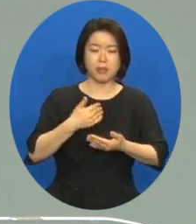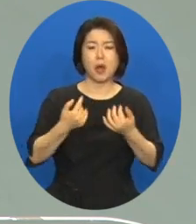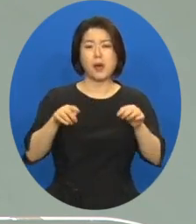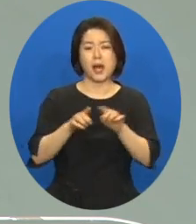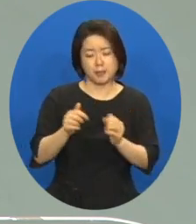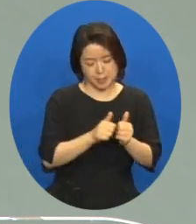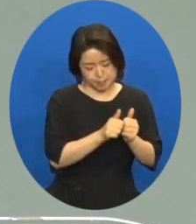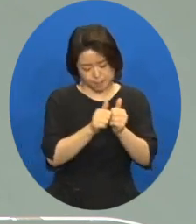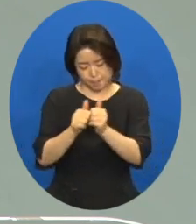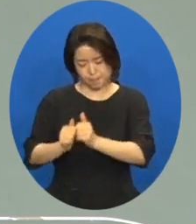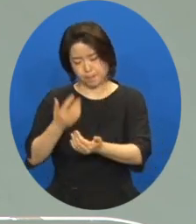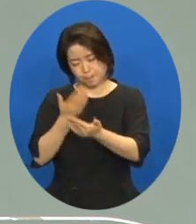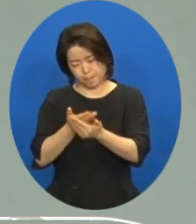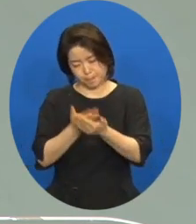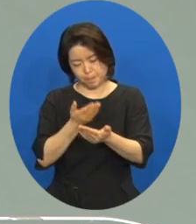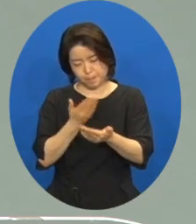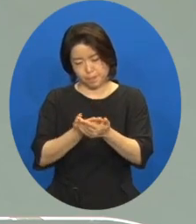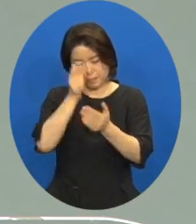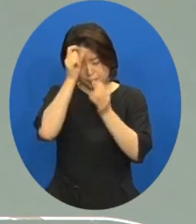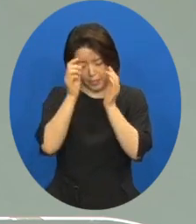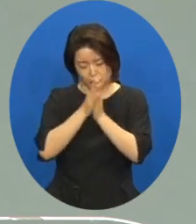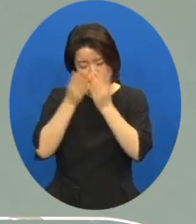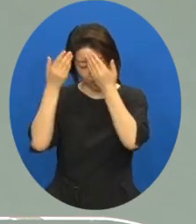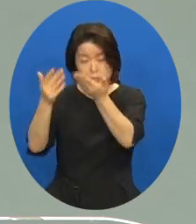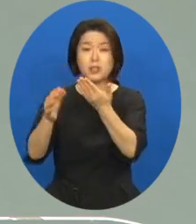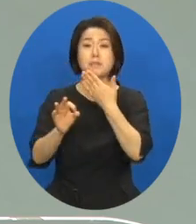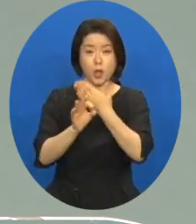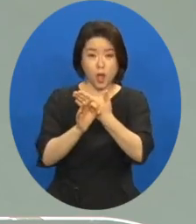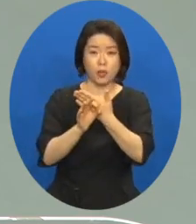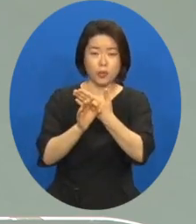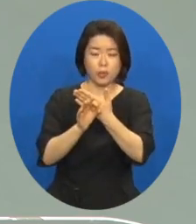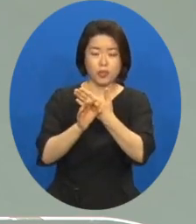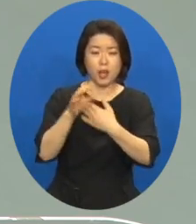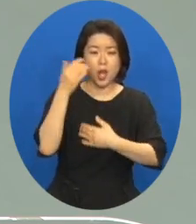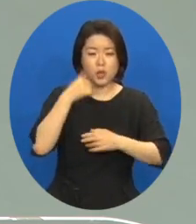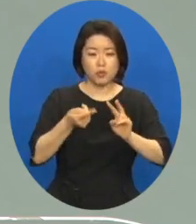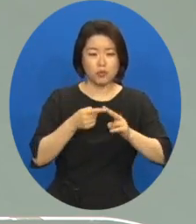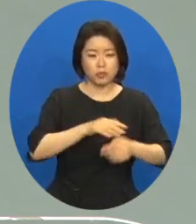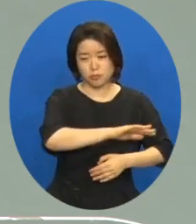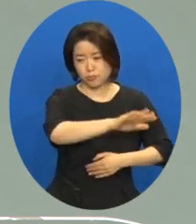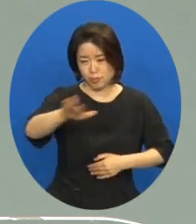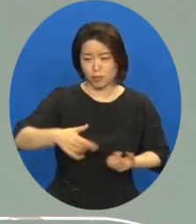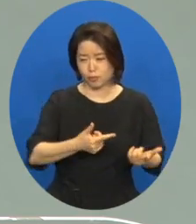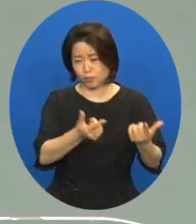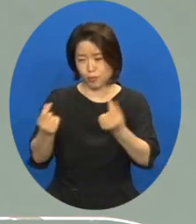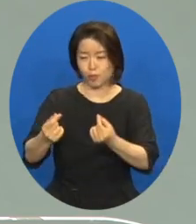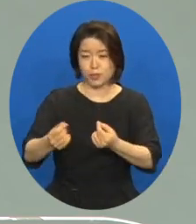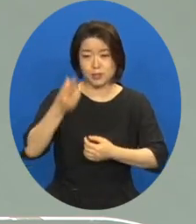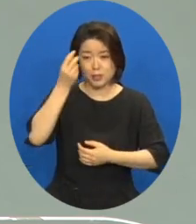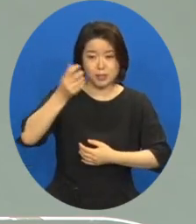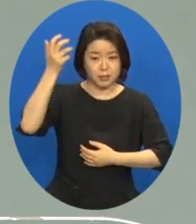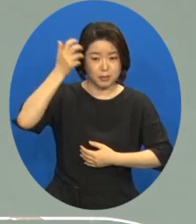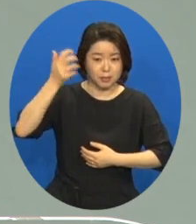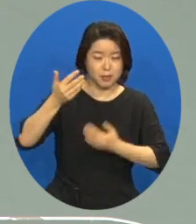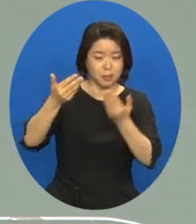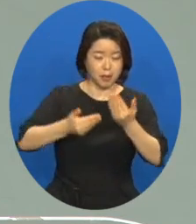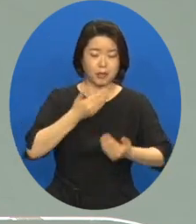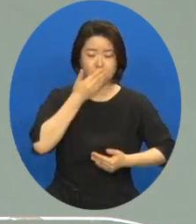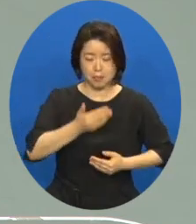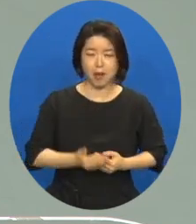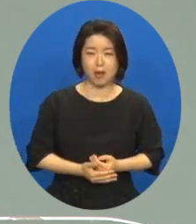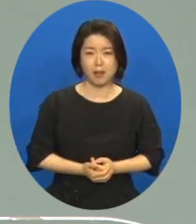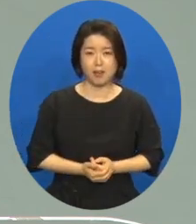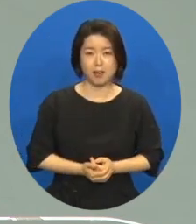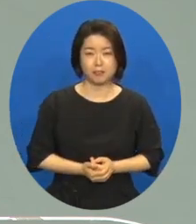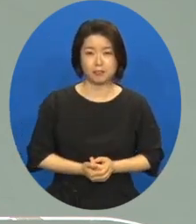늘 동행해 주세요. 이렇게만 하면 누구나 다 성령을 받는다니까. 여러분